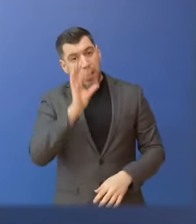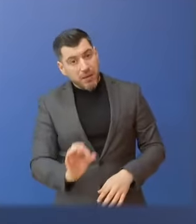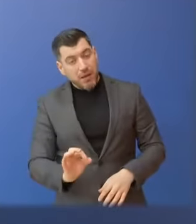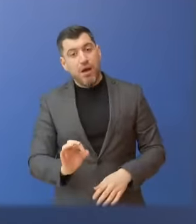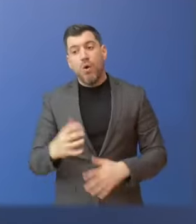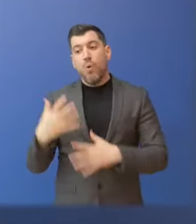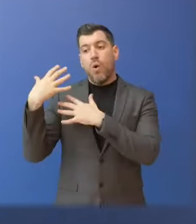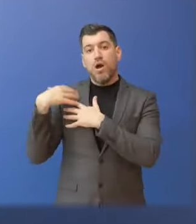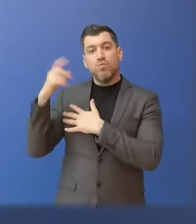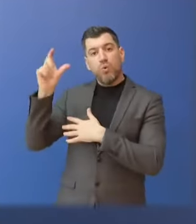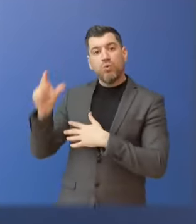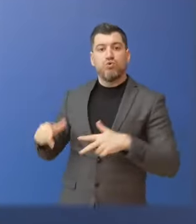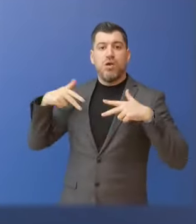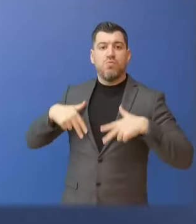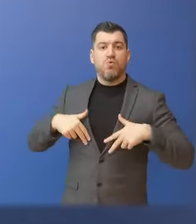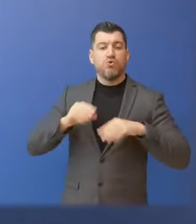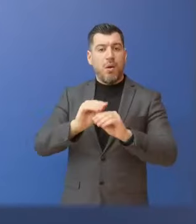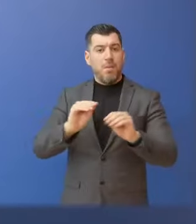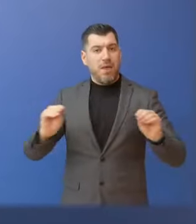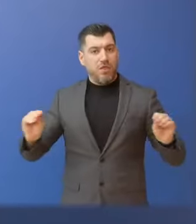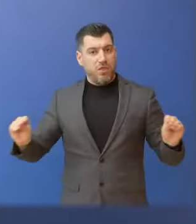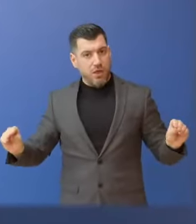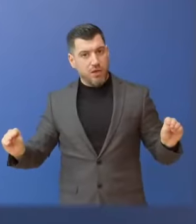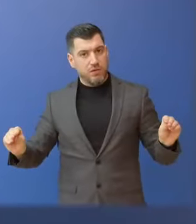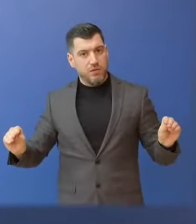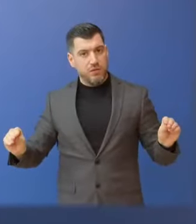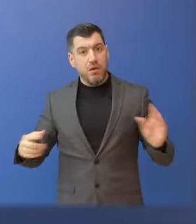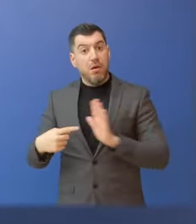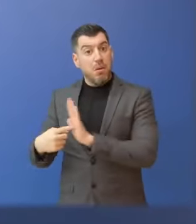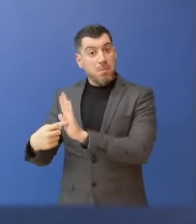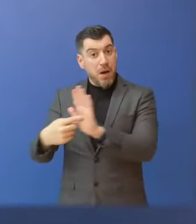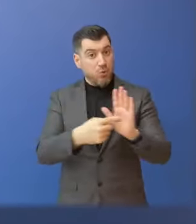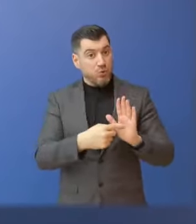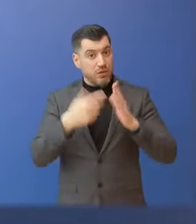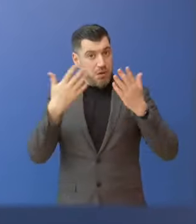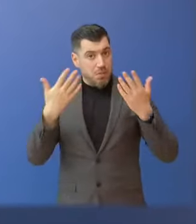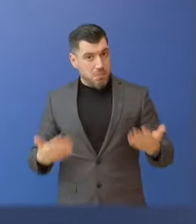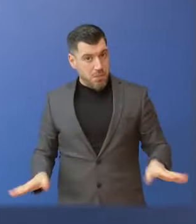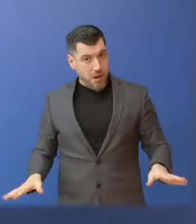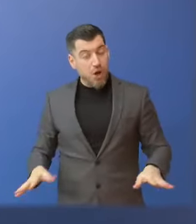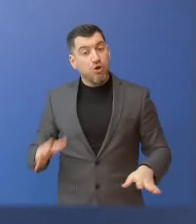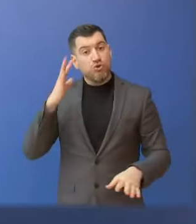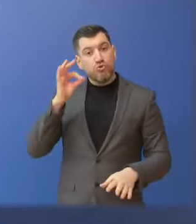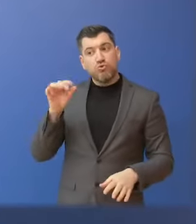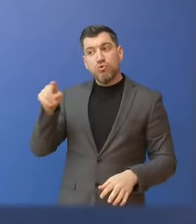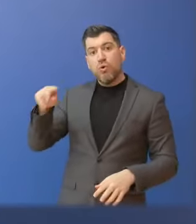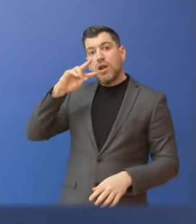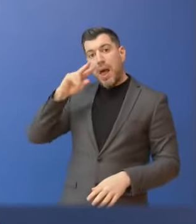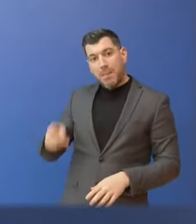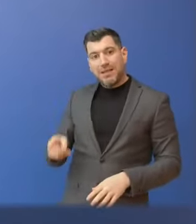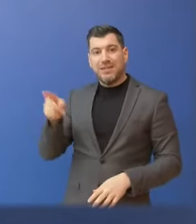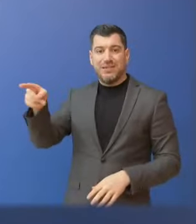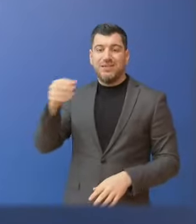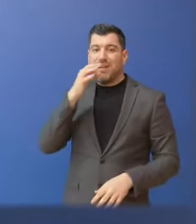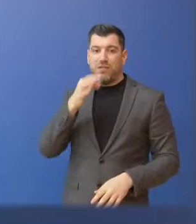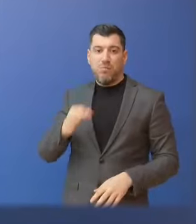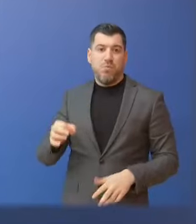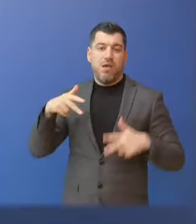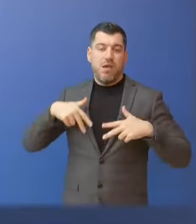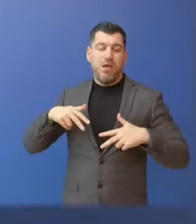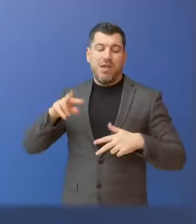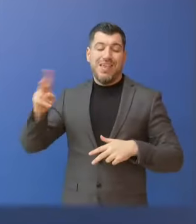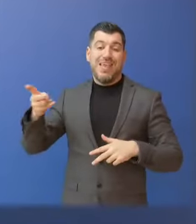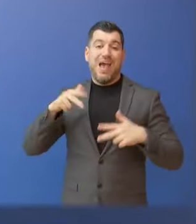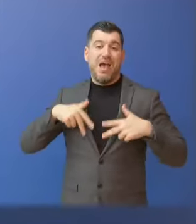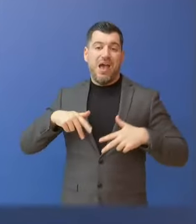και ο αρμόδιος υπουργός παιδείας θρησκευμάτων και αθλητισμού ο κυριάκος περακάκης σε απάντηση όλων αυτών που λέει η αντιπολίτευση έχω εδώ μπροστά μου από